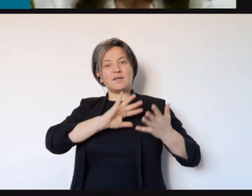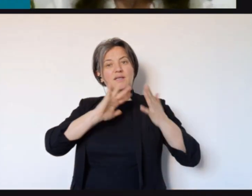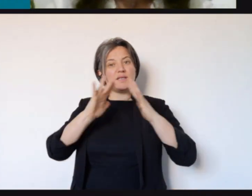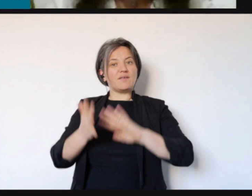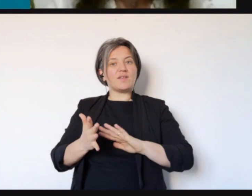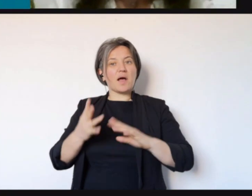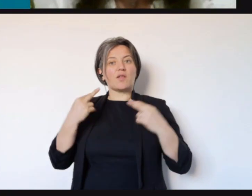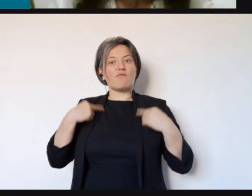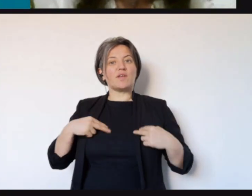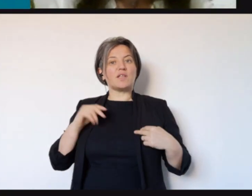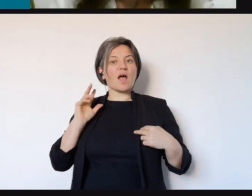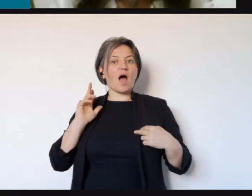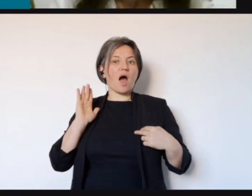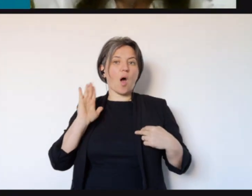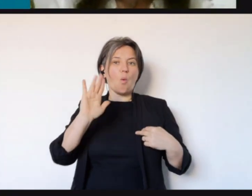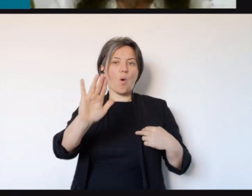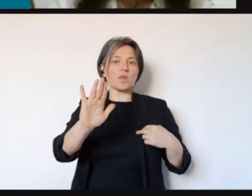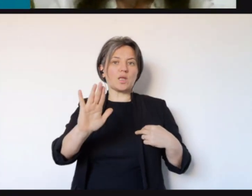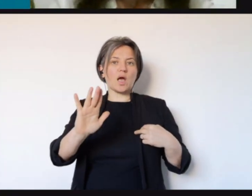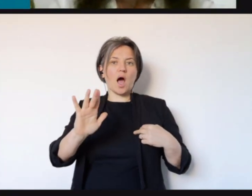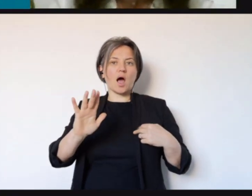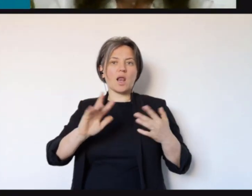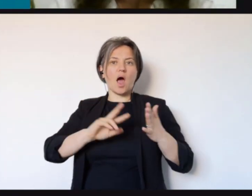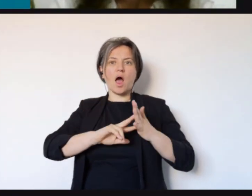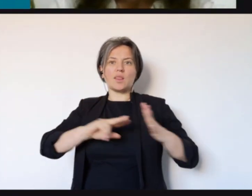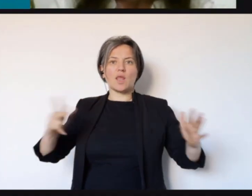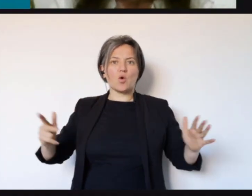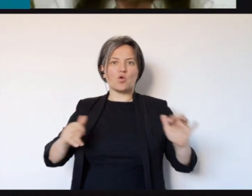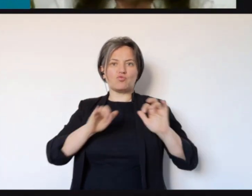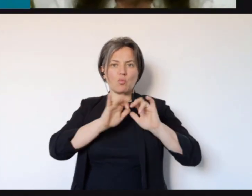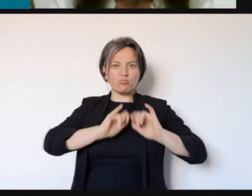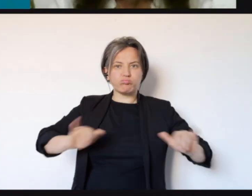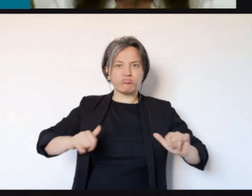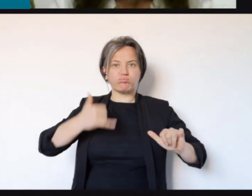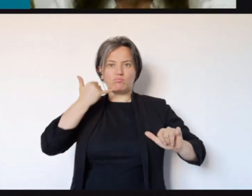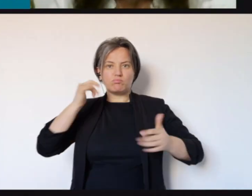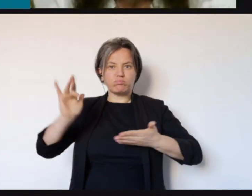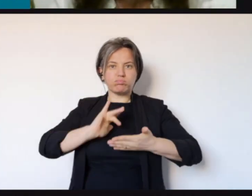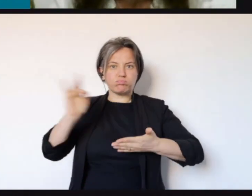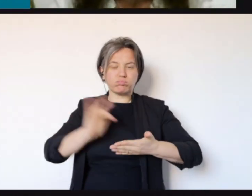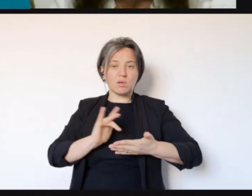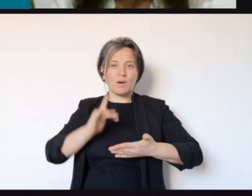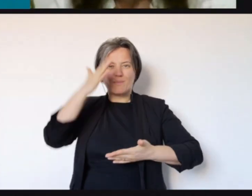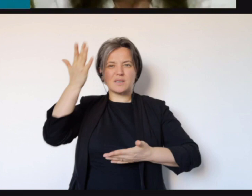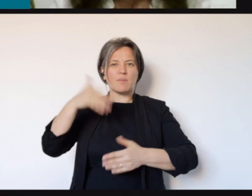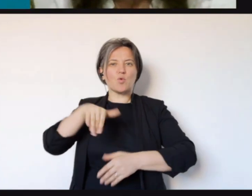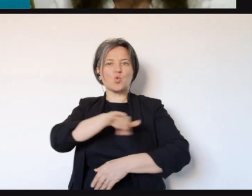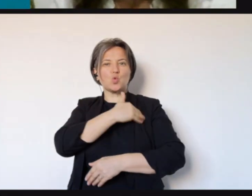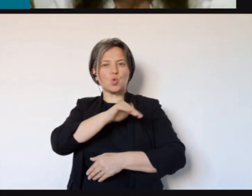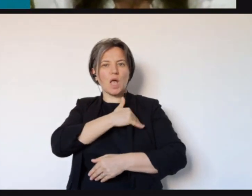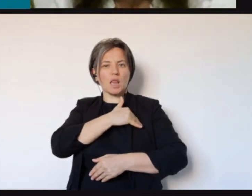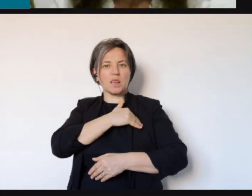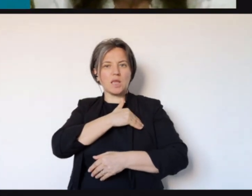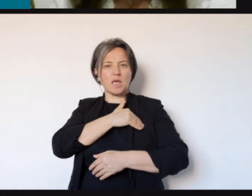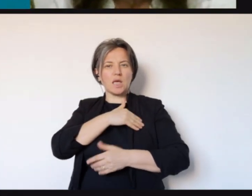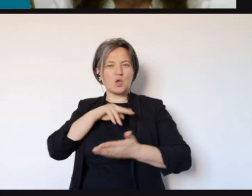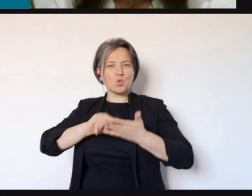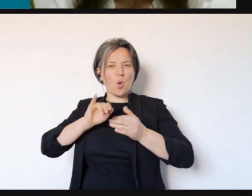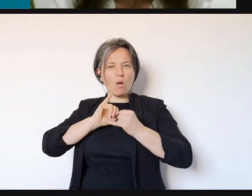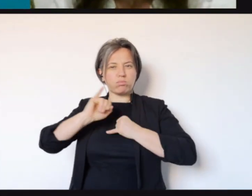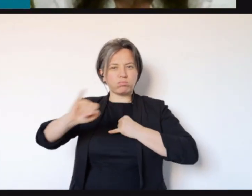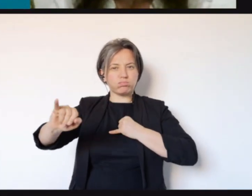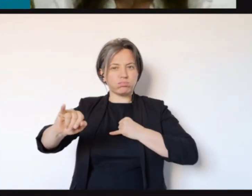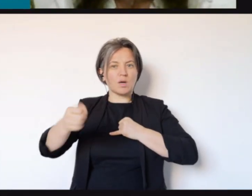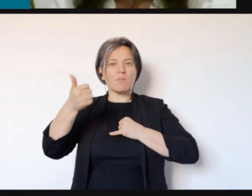tempestivamente e massicciamente nel nostro stile di vita la tecnologia. Gli studenti si sono dovuti adattare alla didattica a